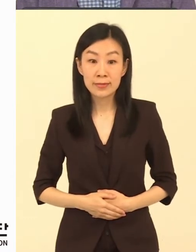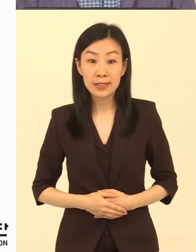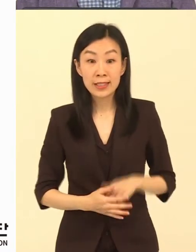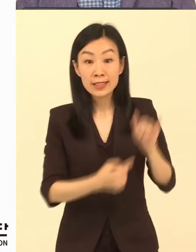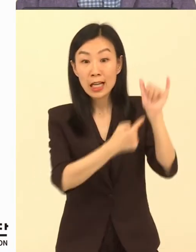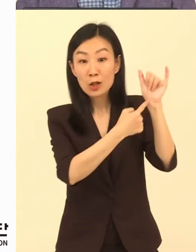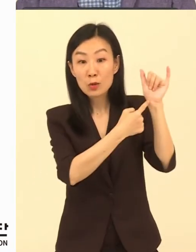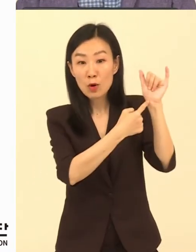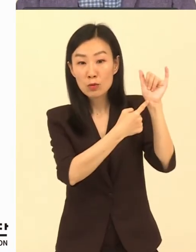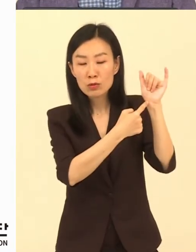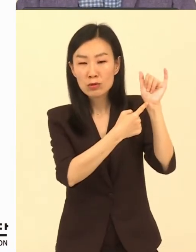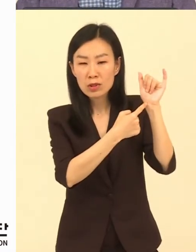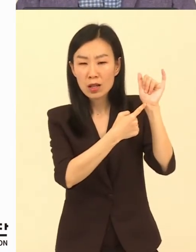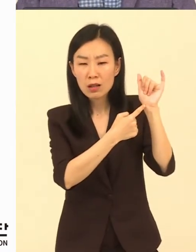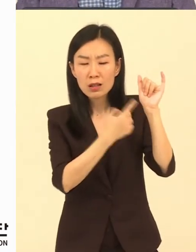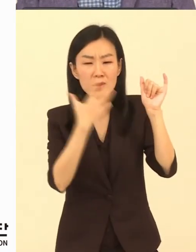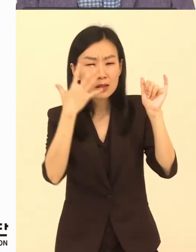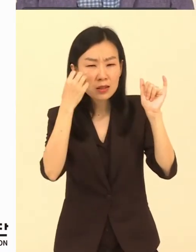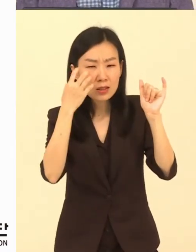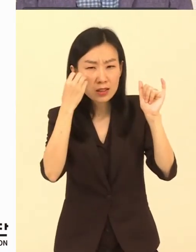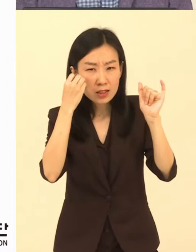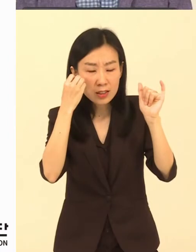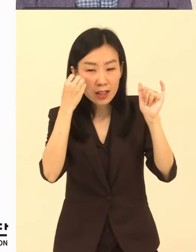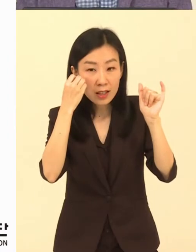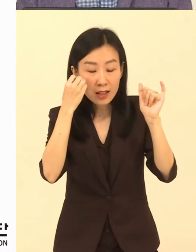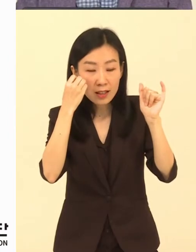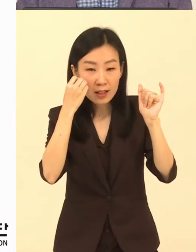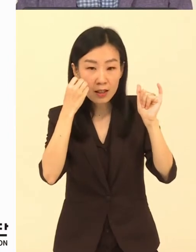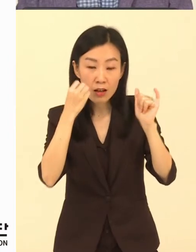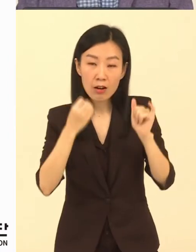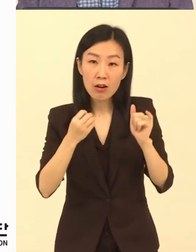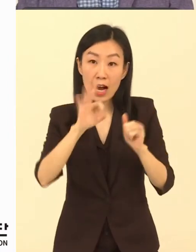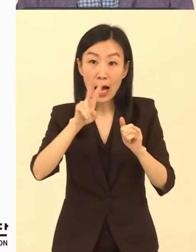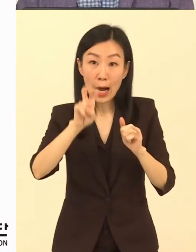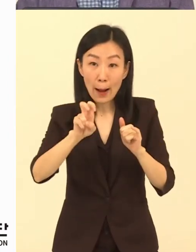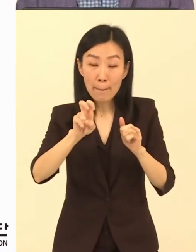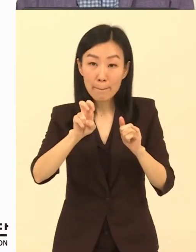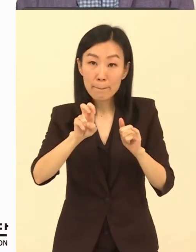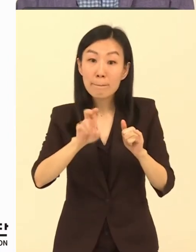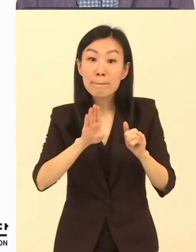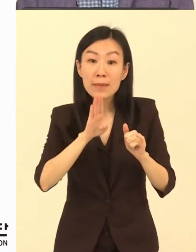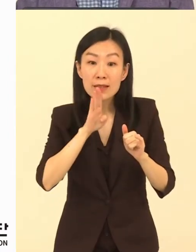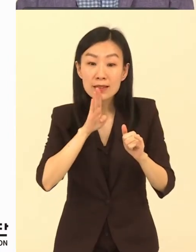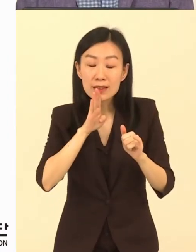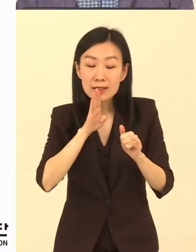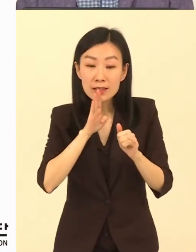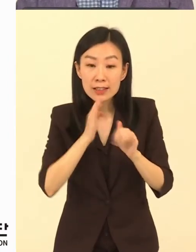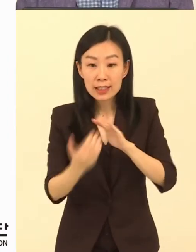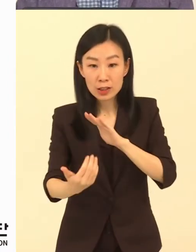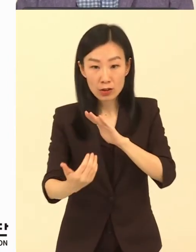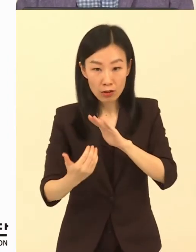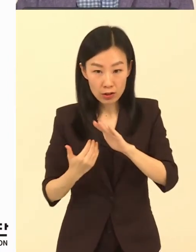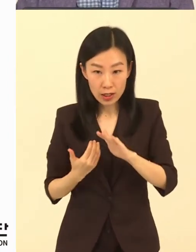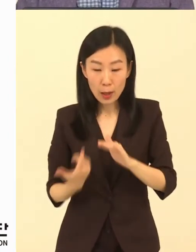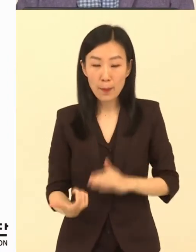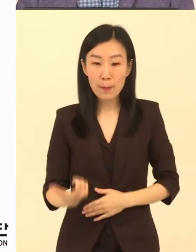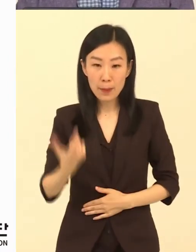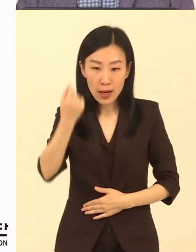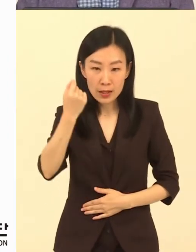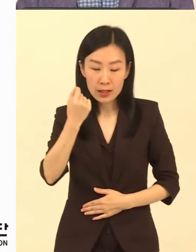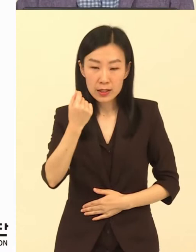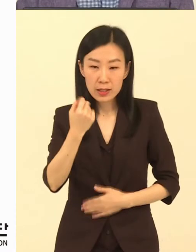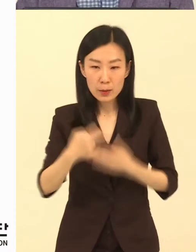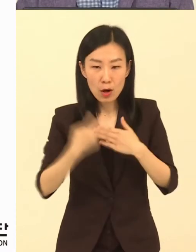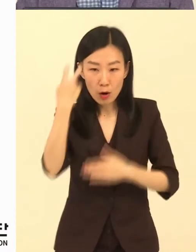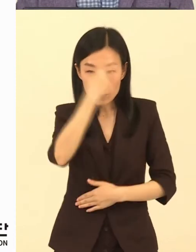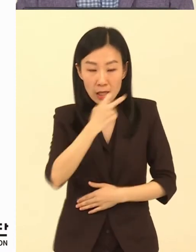자궁경부 이형성증 단계, 즉 암이 되기 전 단계인 경우에는 조기 진단하여 치료받는 것이 가장